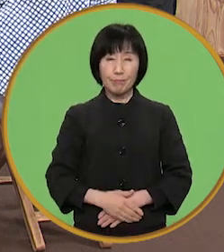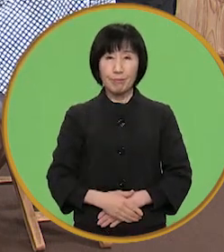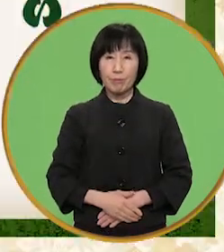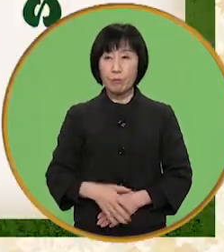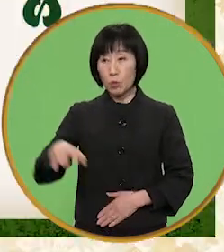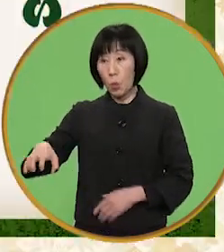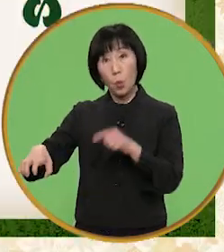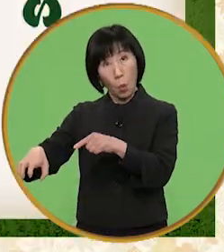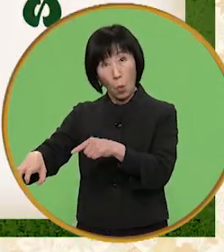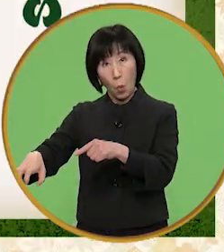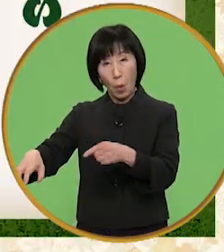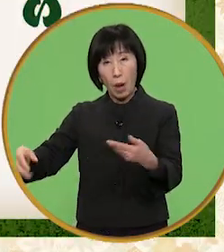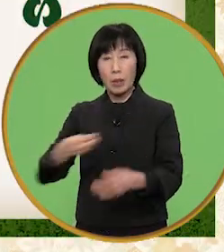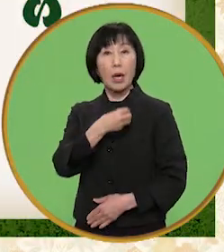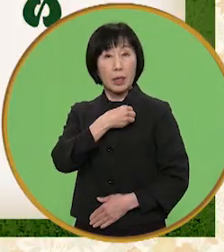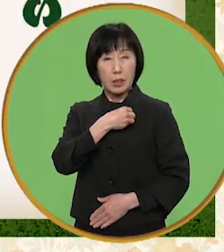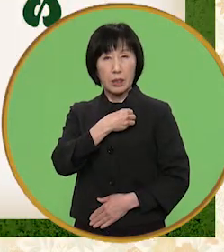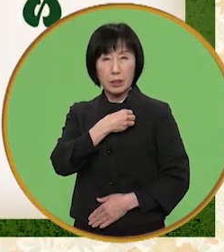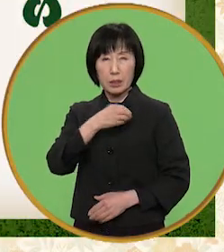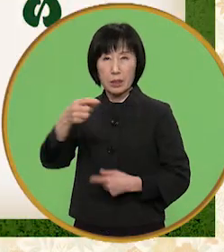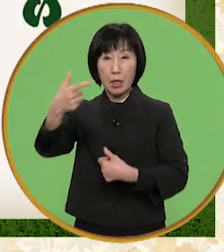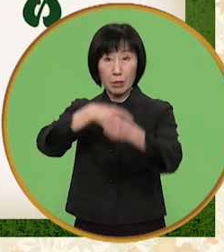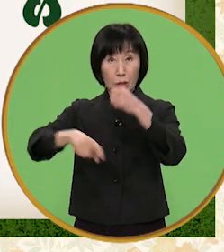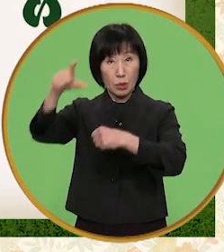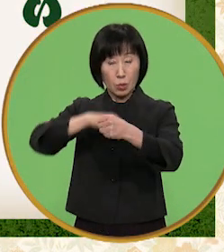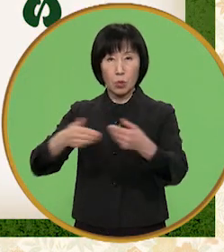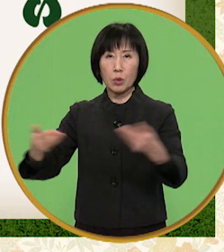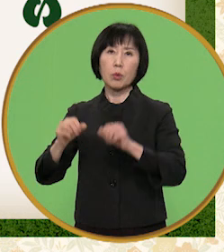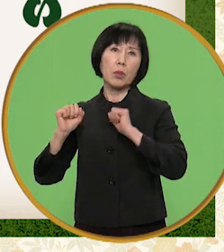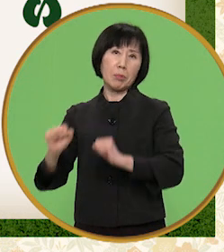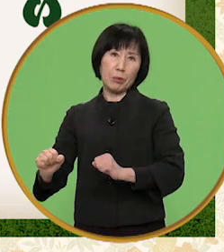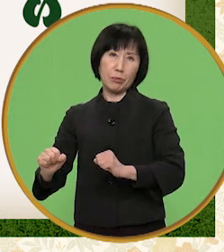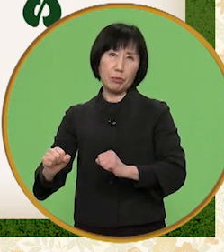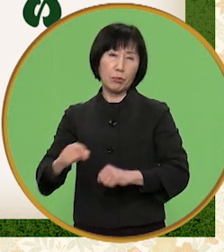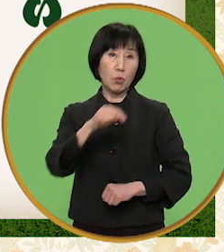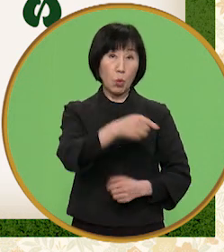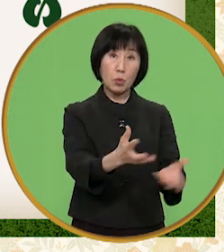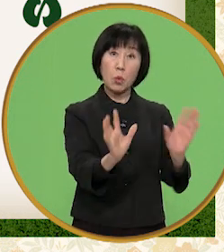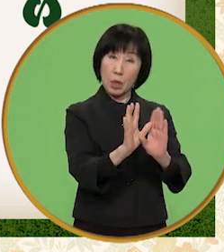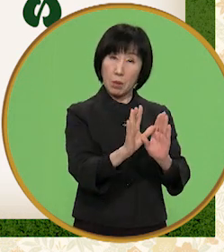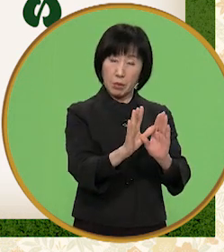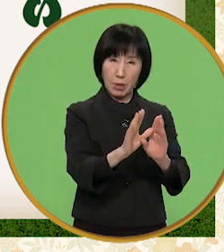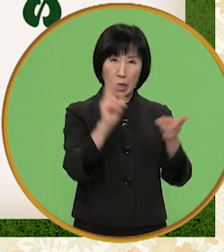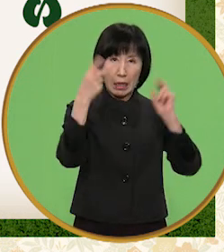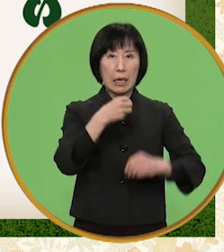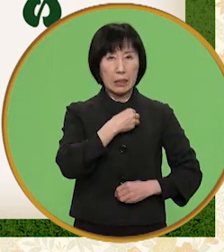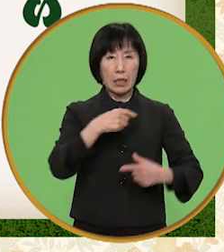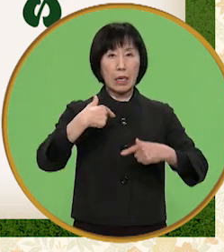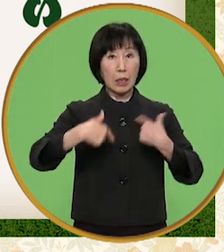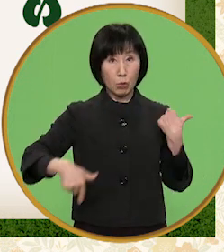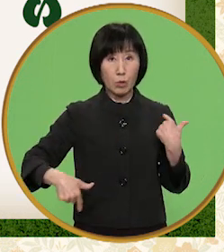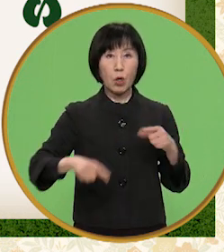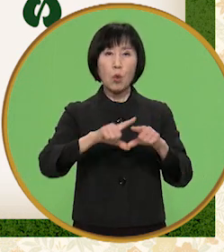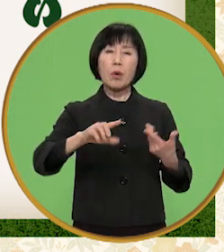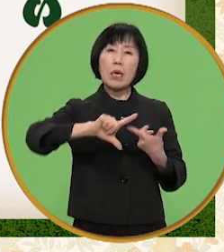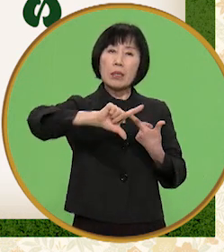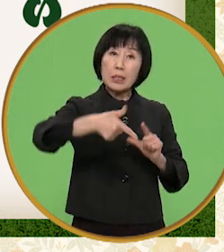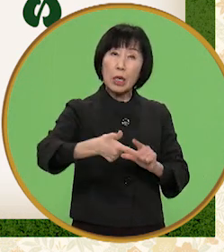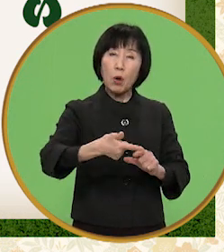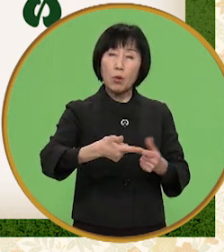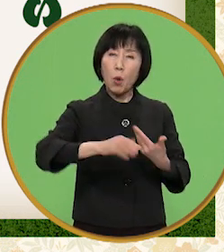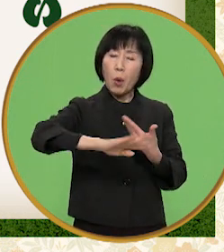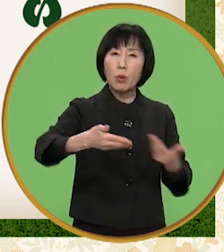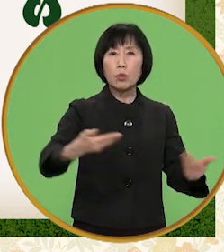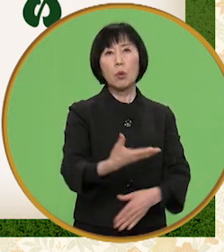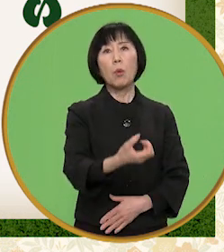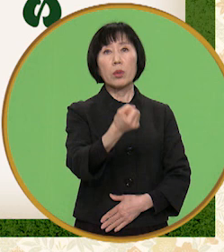ですか。 消防署は消防隊員が24時間体制で勤務しています。消防団は会社員や学生などが普